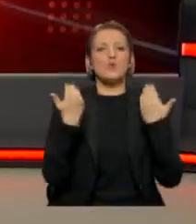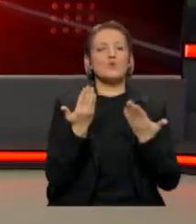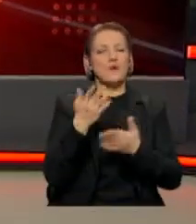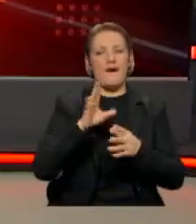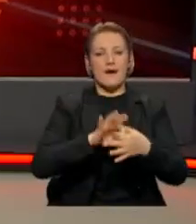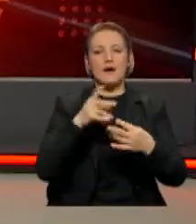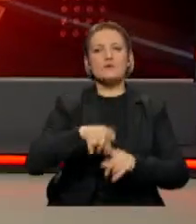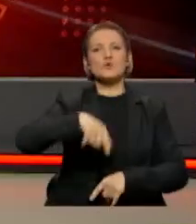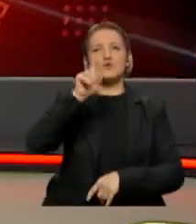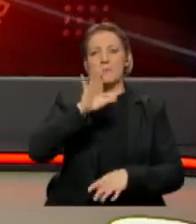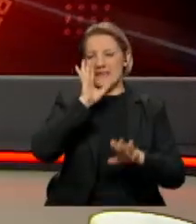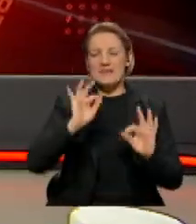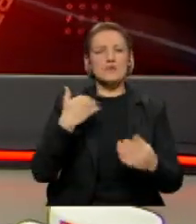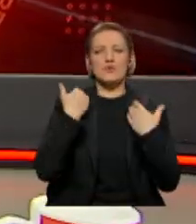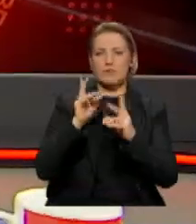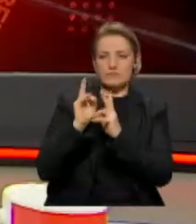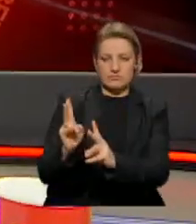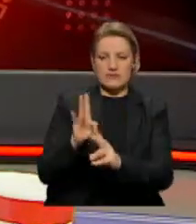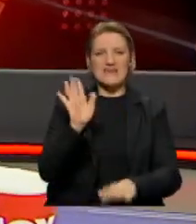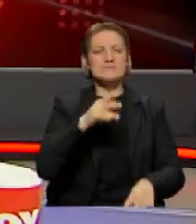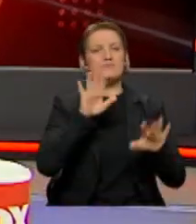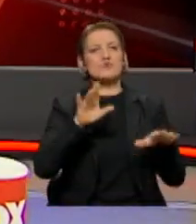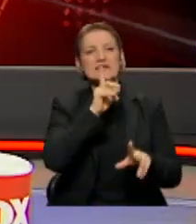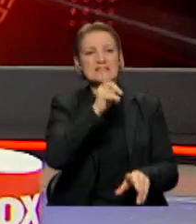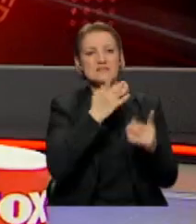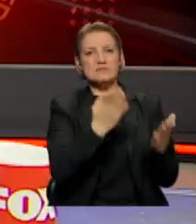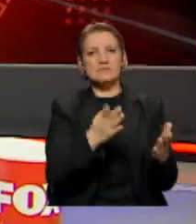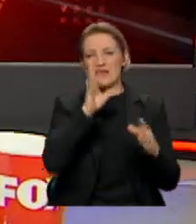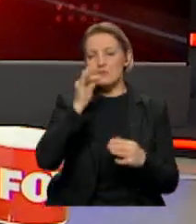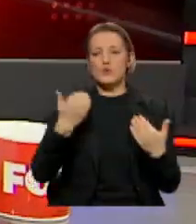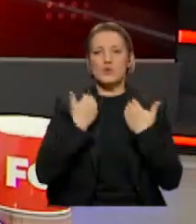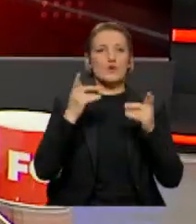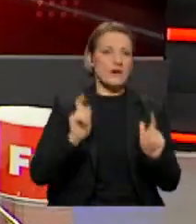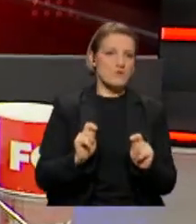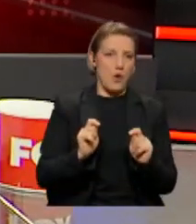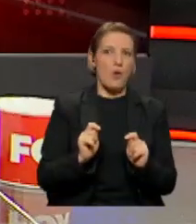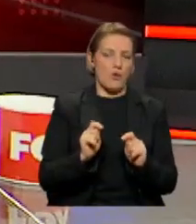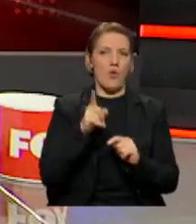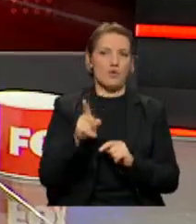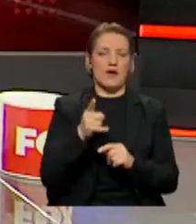gündemde kim hukuk tarafında kim guguk tarafında kim hukuk yapıyor Kim hukuk yapıyor onlara bakacağız